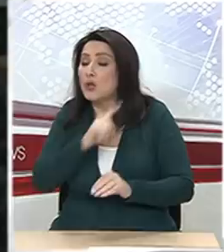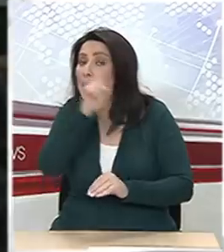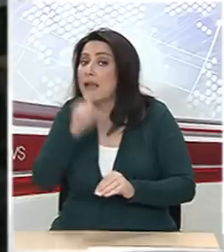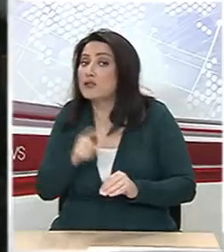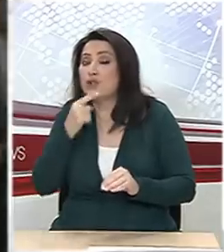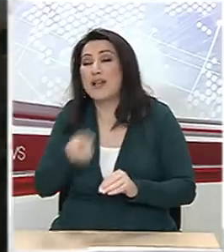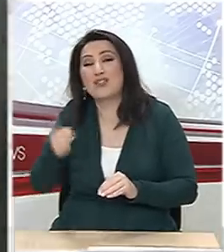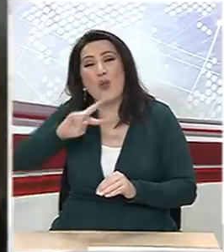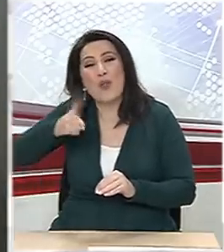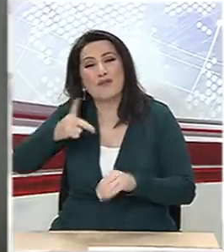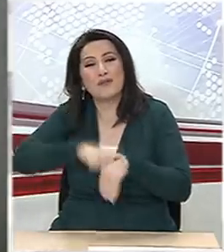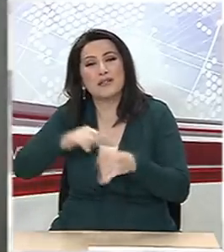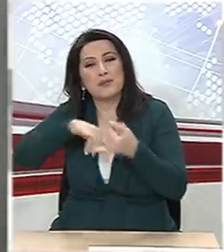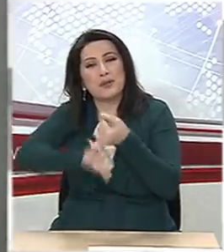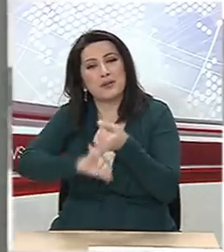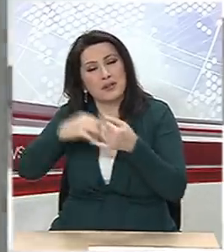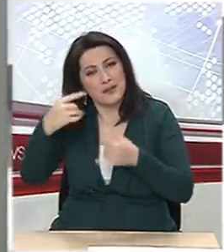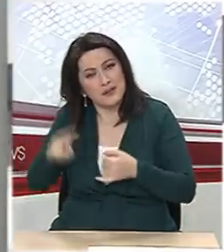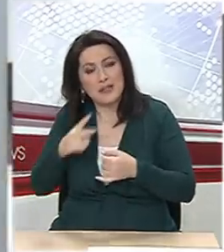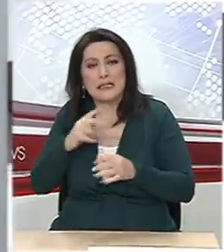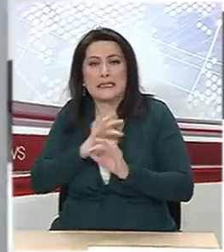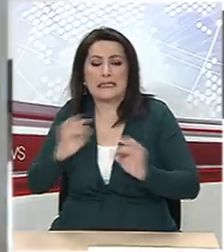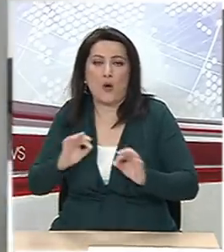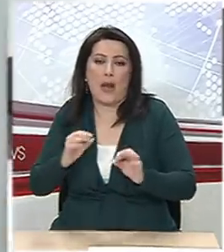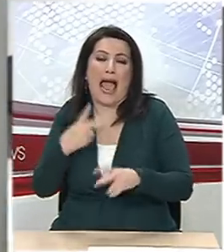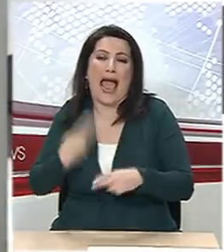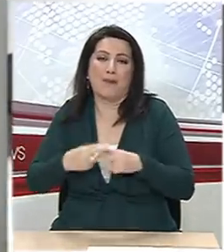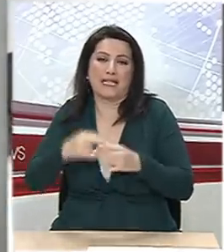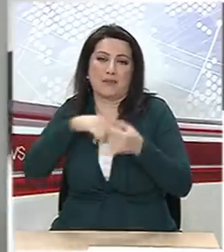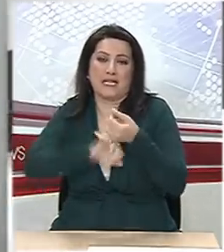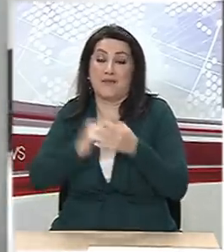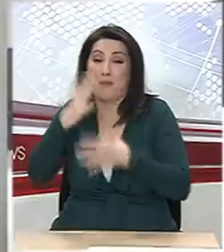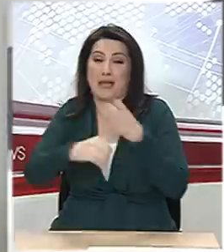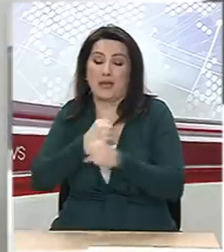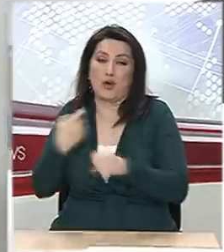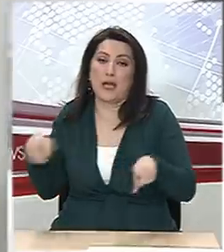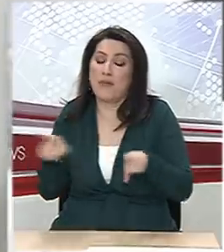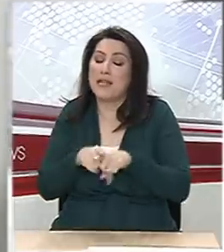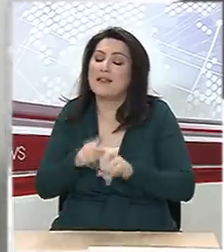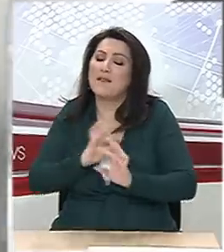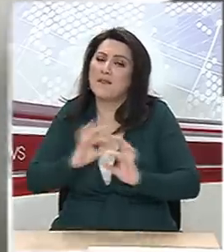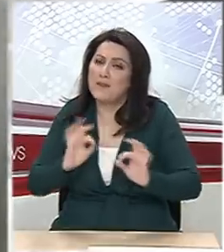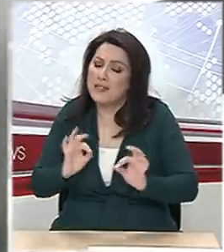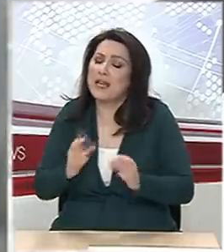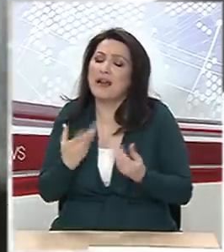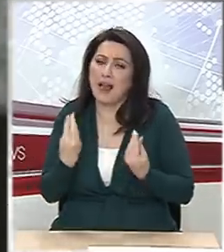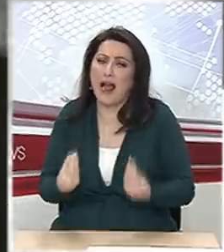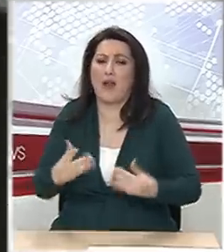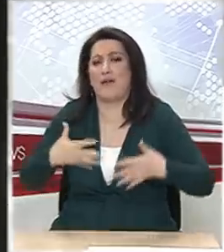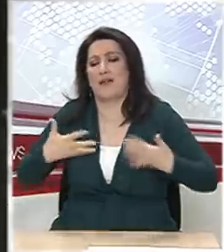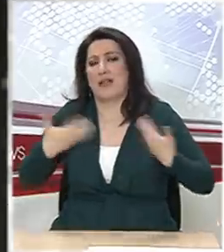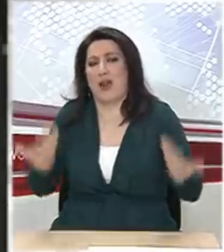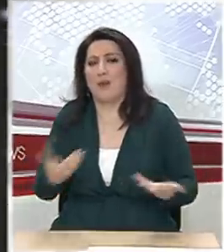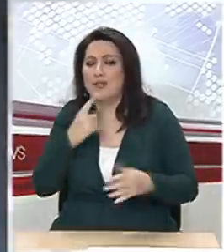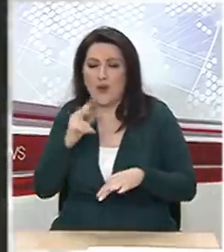επισημοποίησε τη σχέση της με τον φίλο της Τζέιμι Φόξ. Είναι 5 χρόνια μαζί, ό,τι και αν συμβαίνει πάντως στη ζωή της είναι ευχάριστο